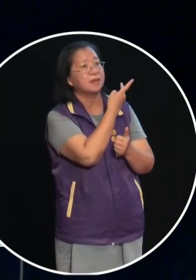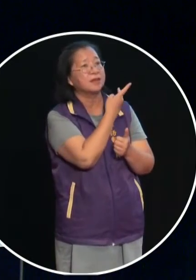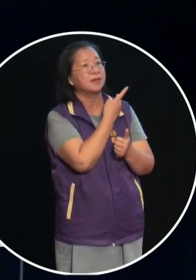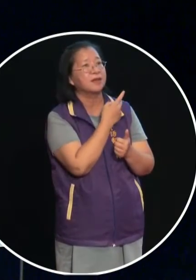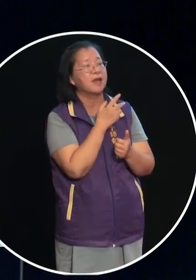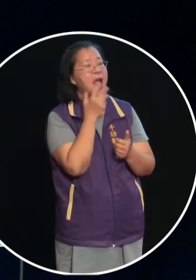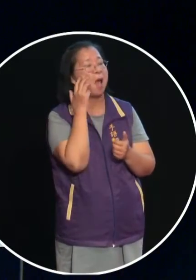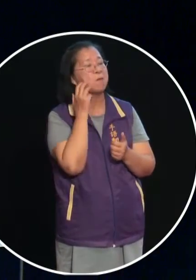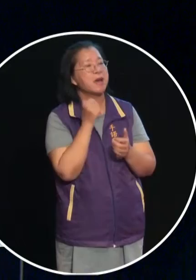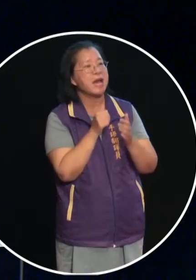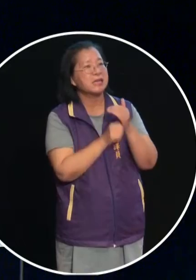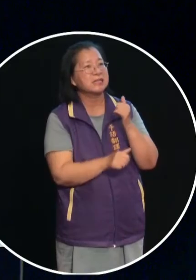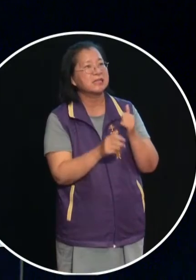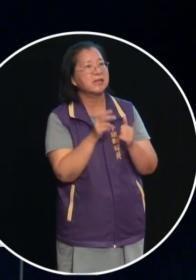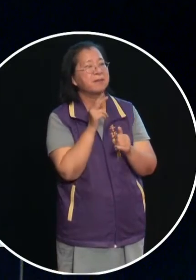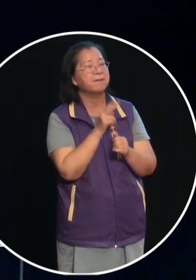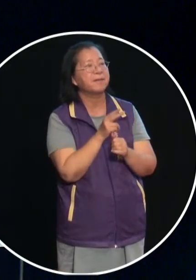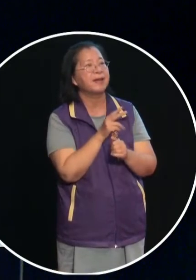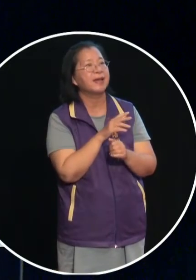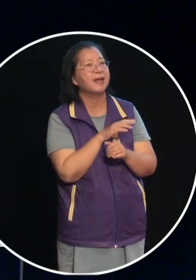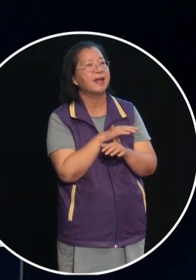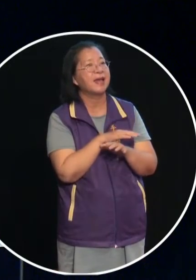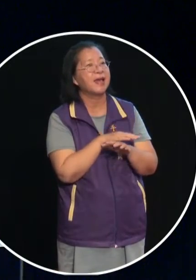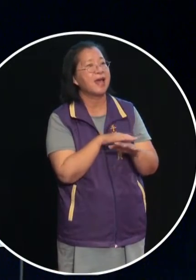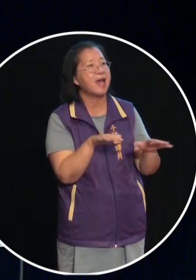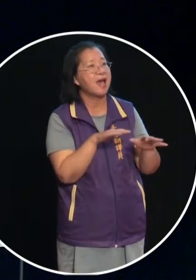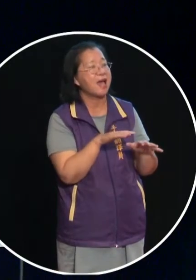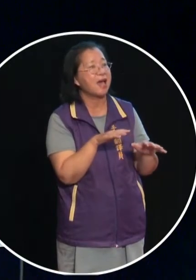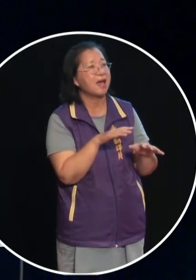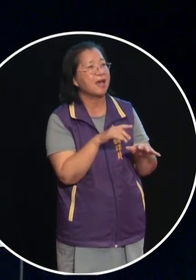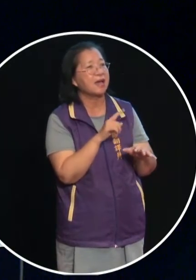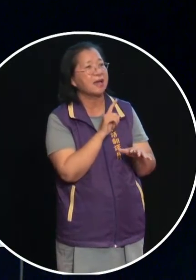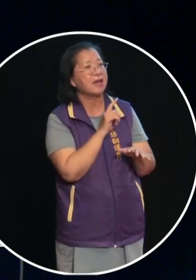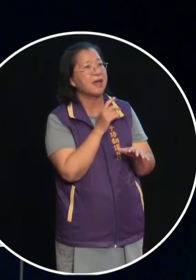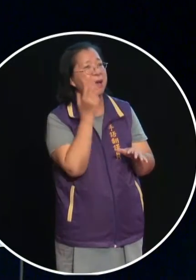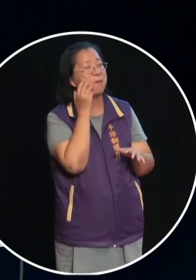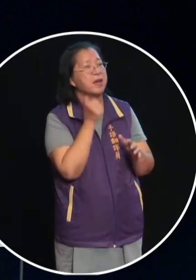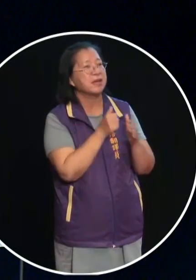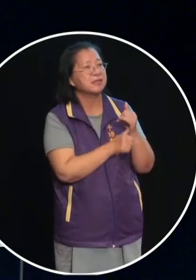个岸田派，那我自己的感觉是好像麻生派